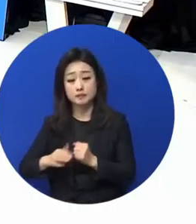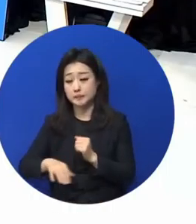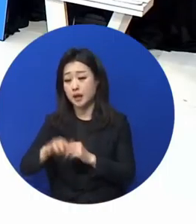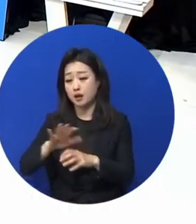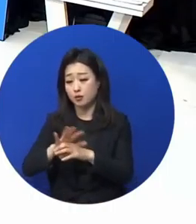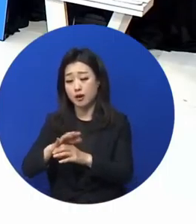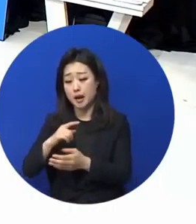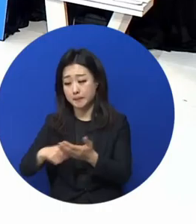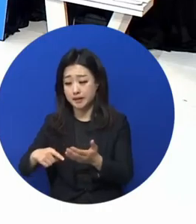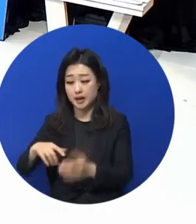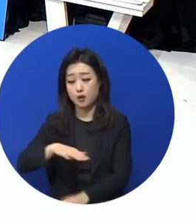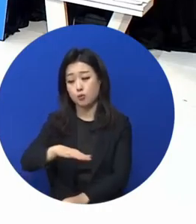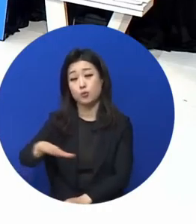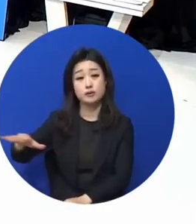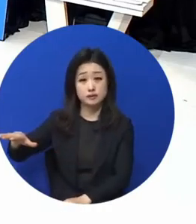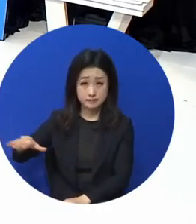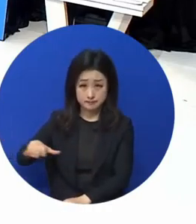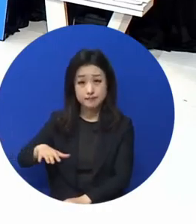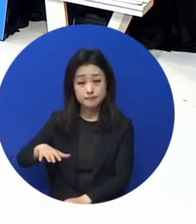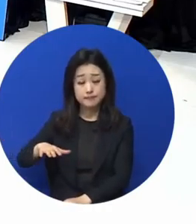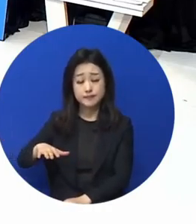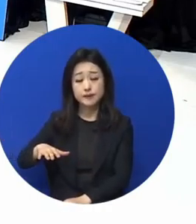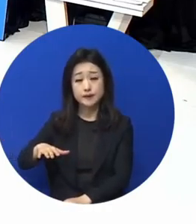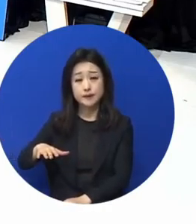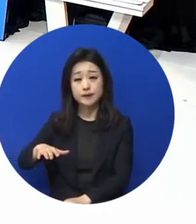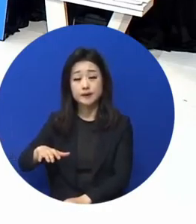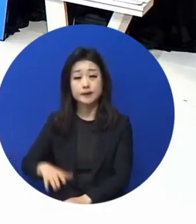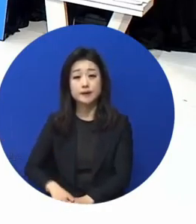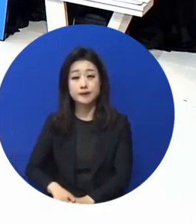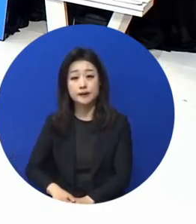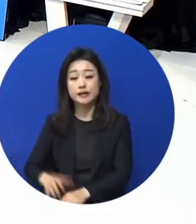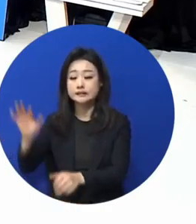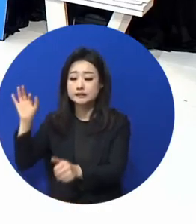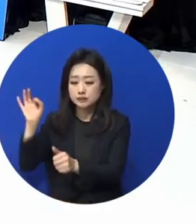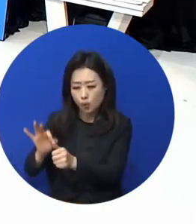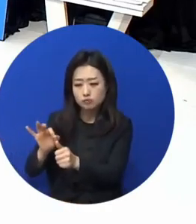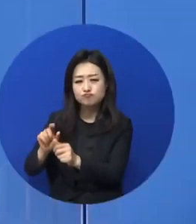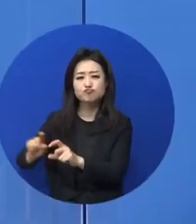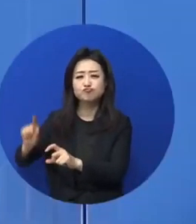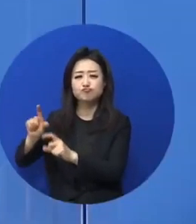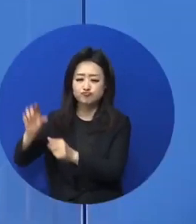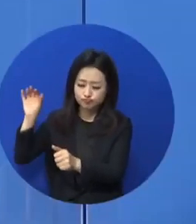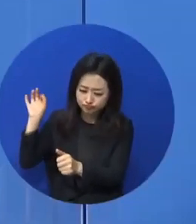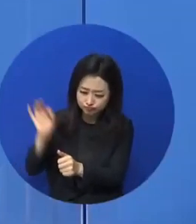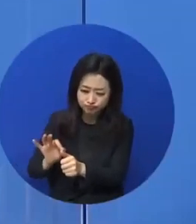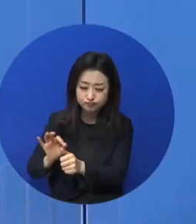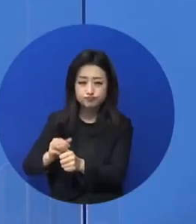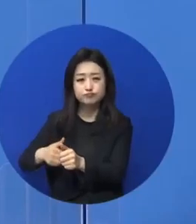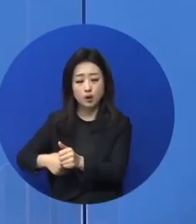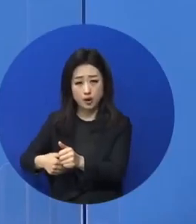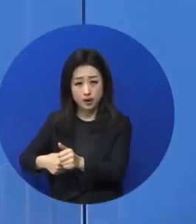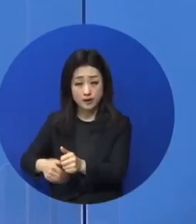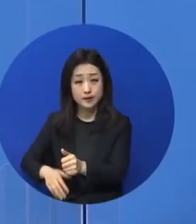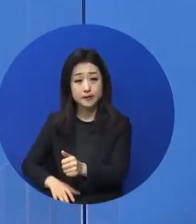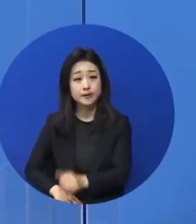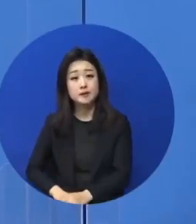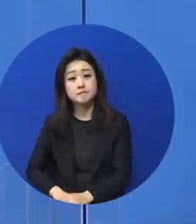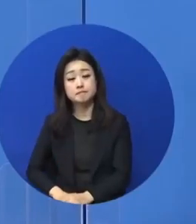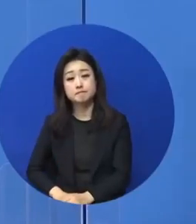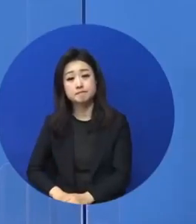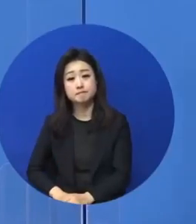코로나 피해 계층에게 특히 취약 계층에게 지원을 더 좀 두텁게 해주면서